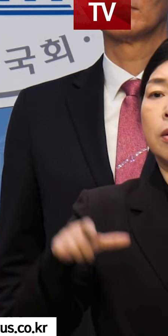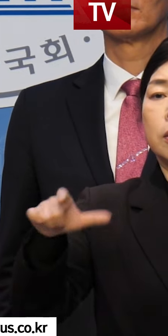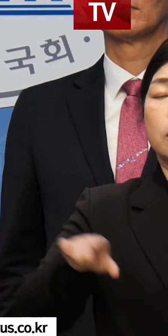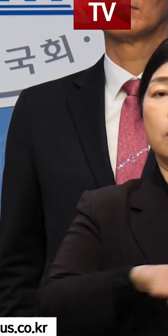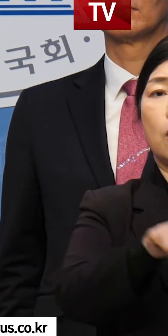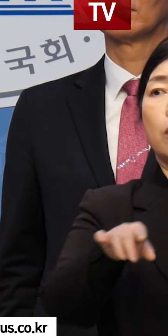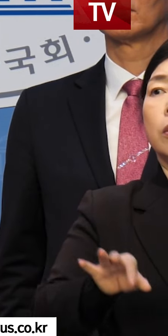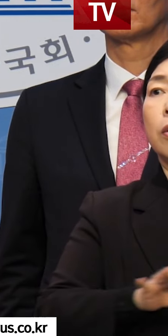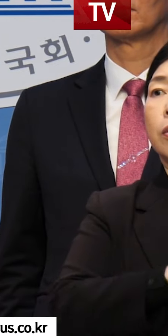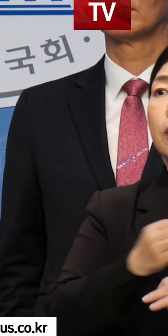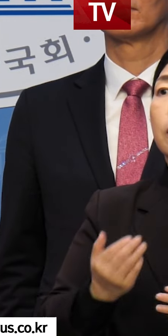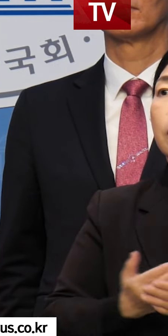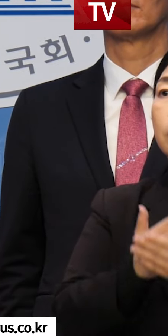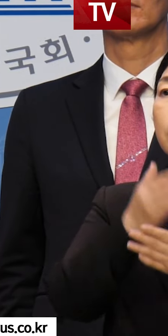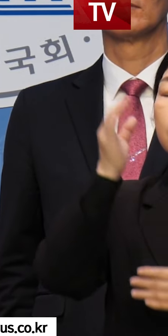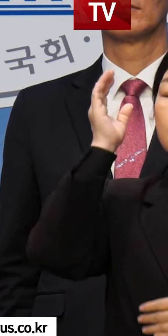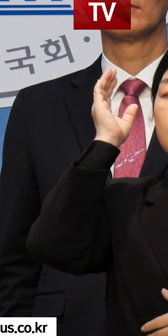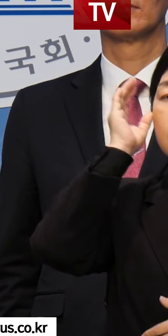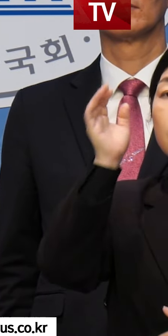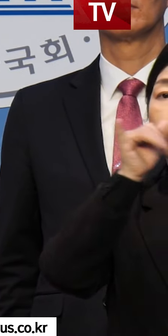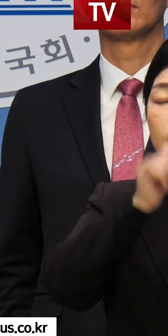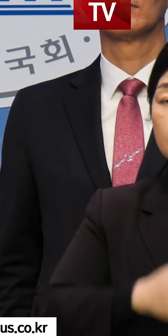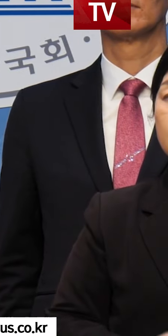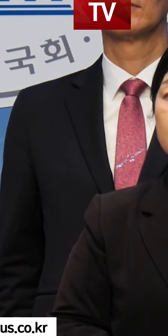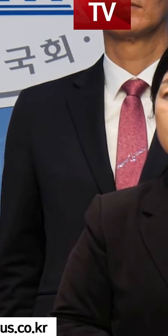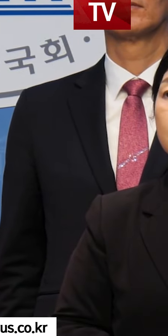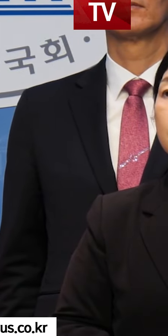지역경제 성장이 기대되고 있습니다.